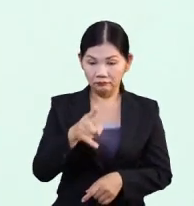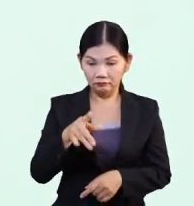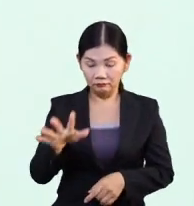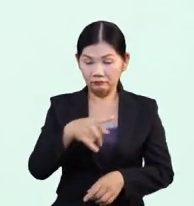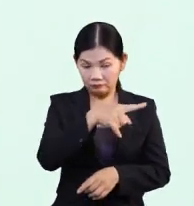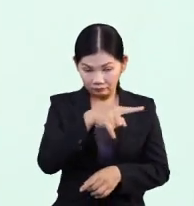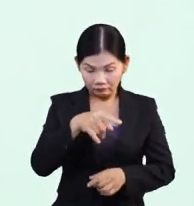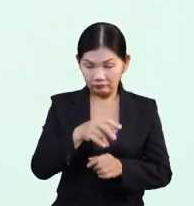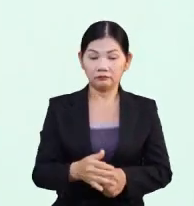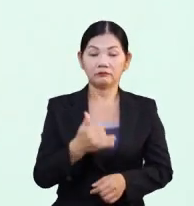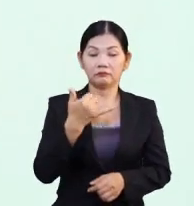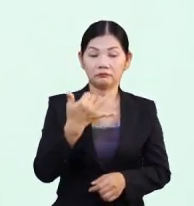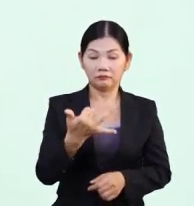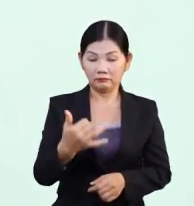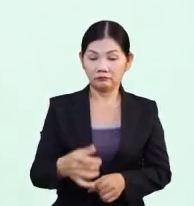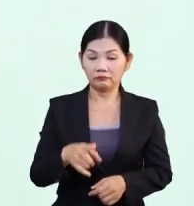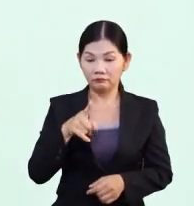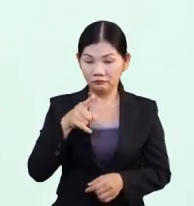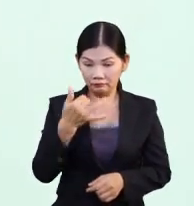8615 ដកនឹង